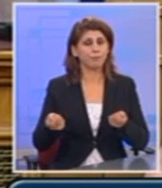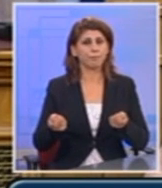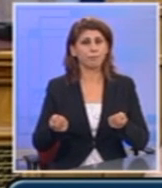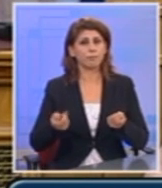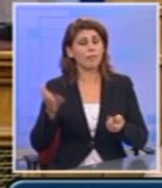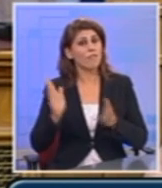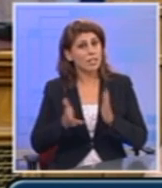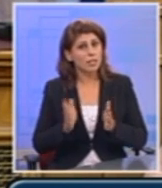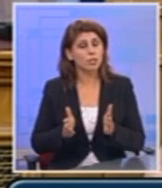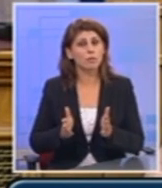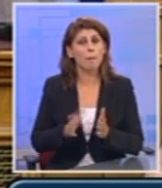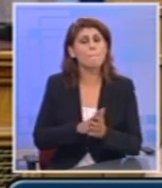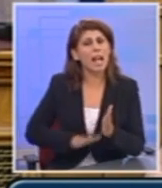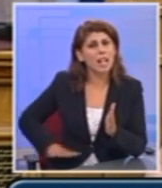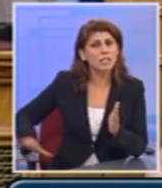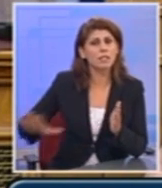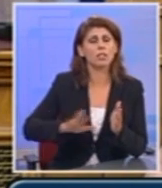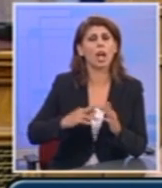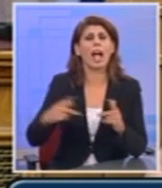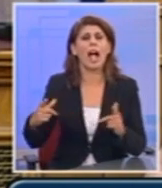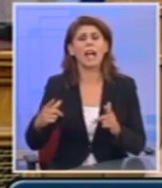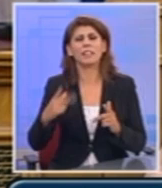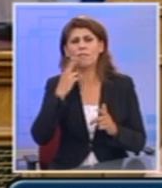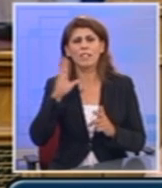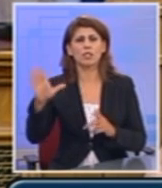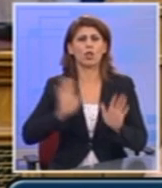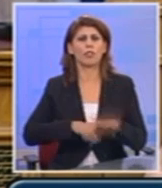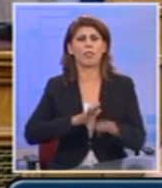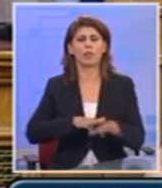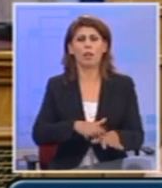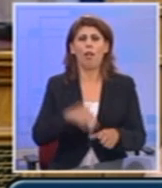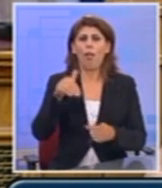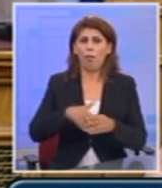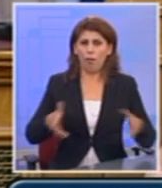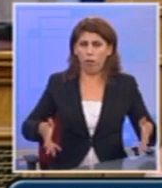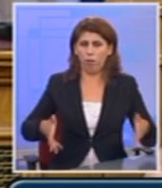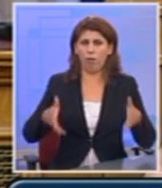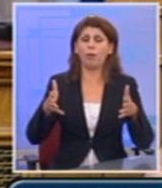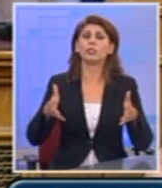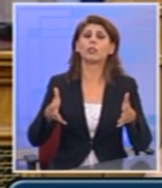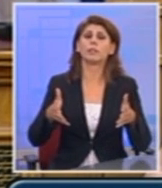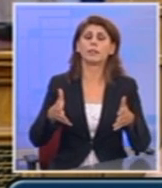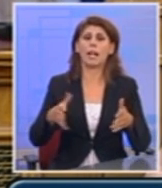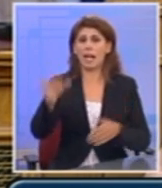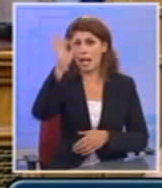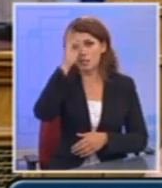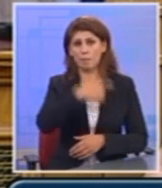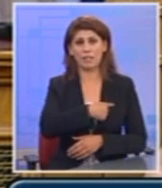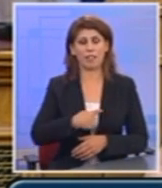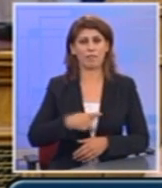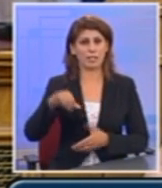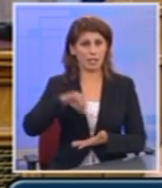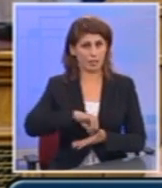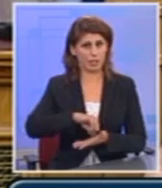βασανισμός μαζικός αντιφασιστών διαδηλωτών μέσα στο κτίριο της αστυνομικής διεύθυνσης της